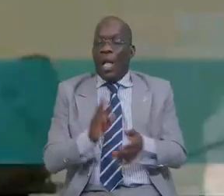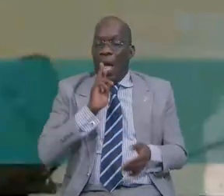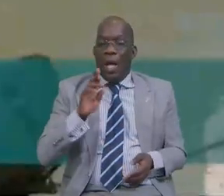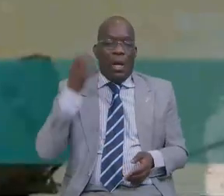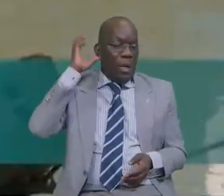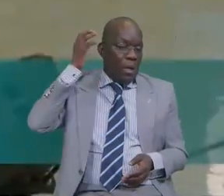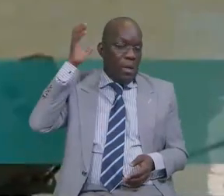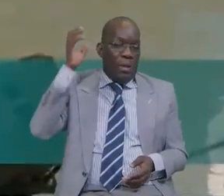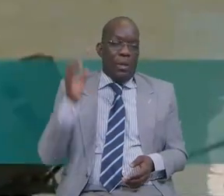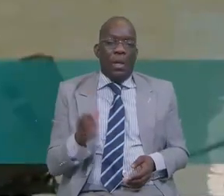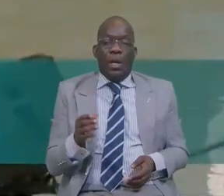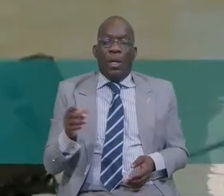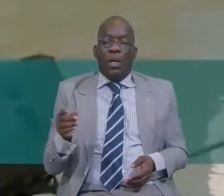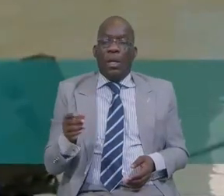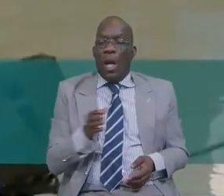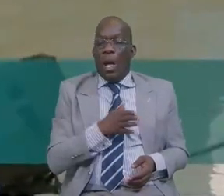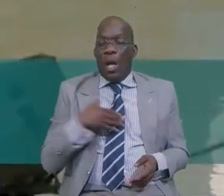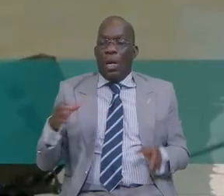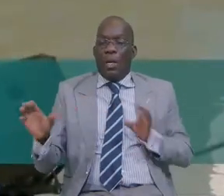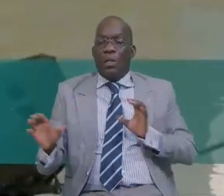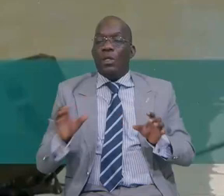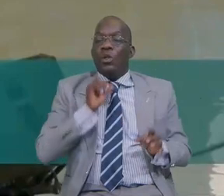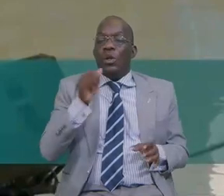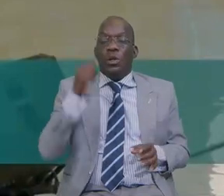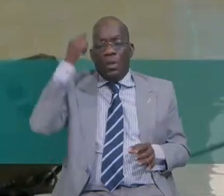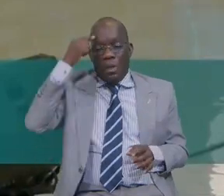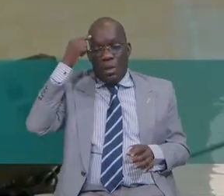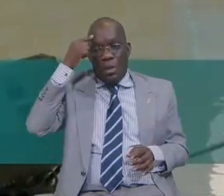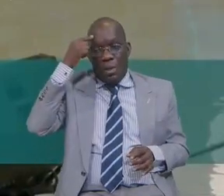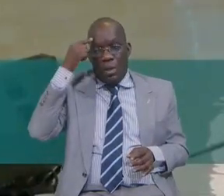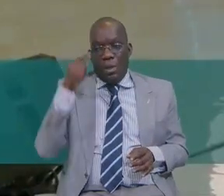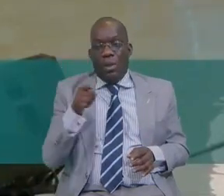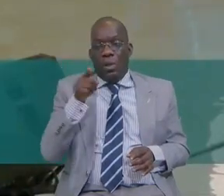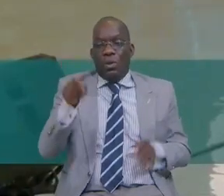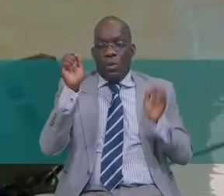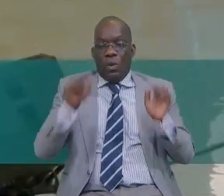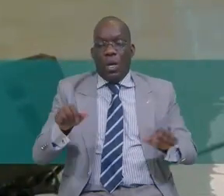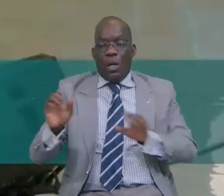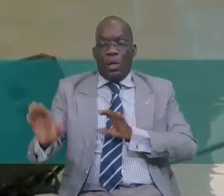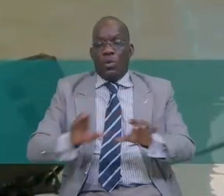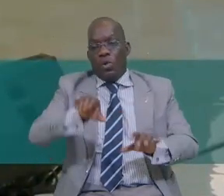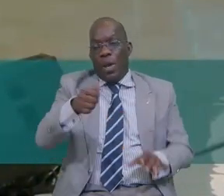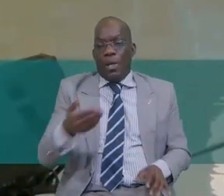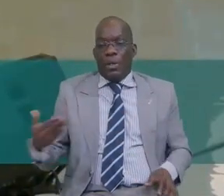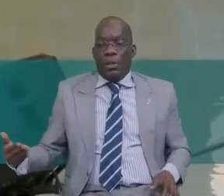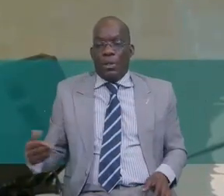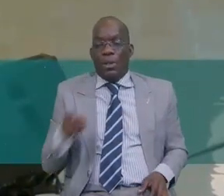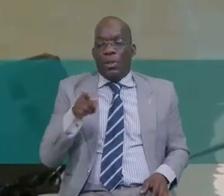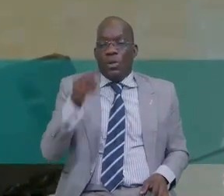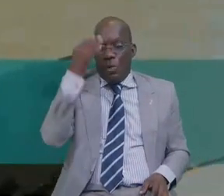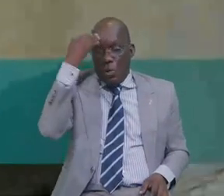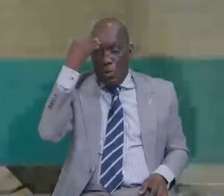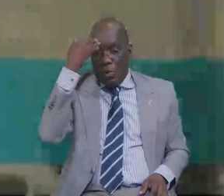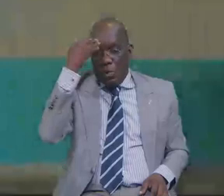ont des problèmes mentaux, les lunatiques, et vous n'avez jamais pensé pouvoir faire quoi que ce